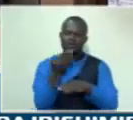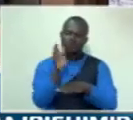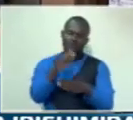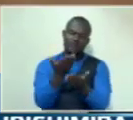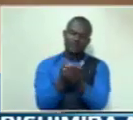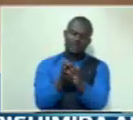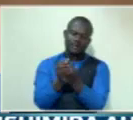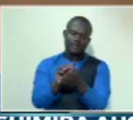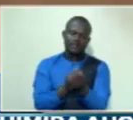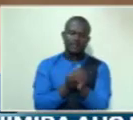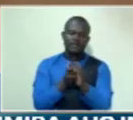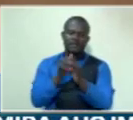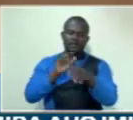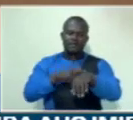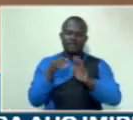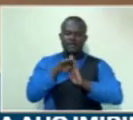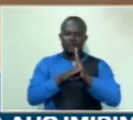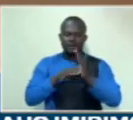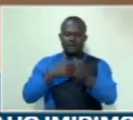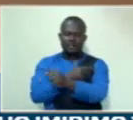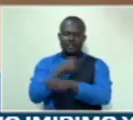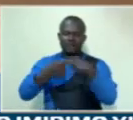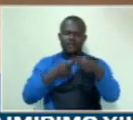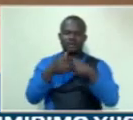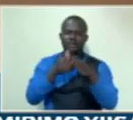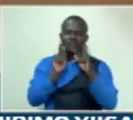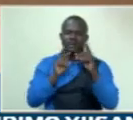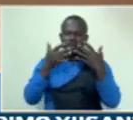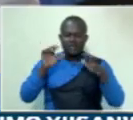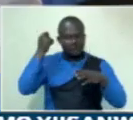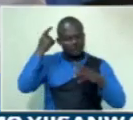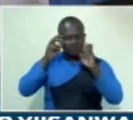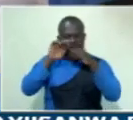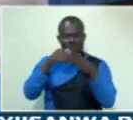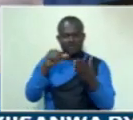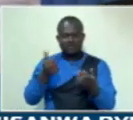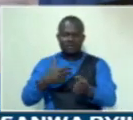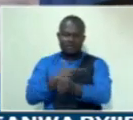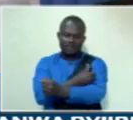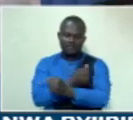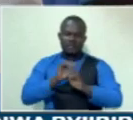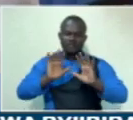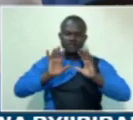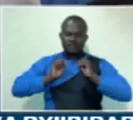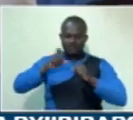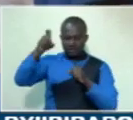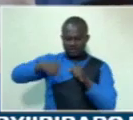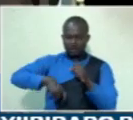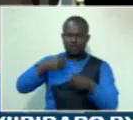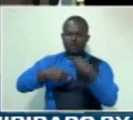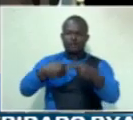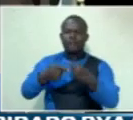gukaraba isabune mu gihe gahunda yo gukingira abaturage ikomeje abantu bamaze kumva ko izindi ngamba zo kwirinda zigomba